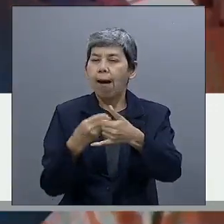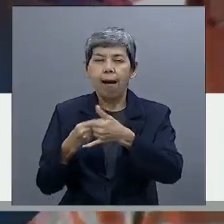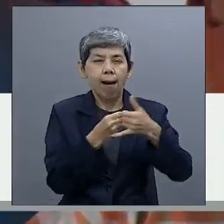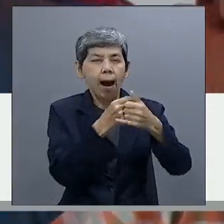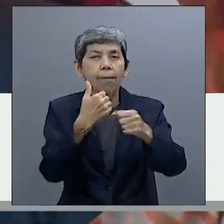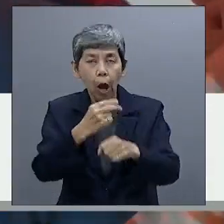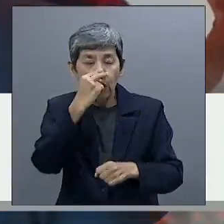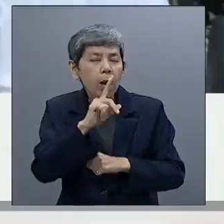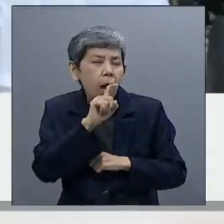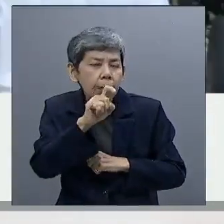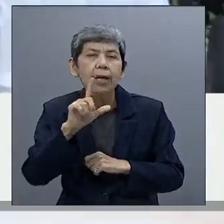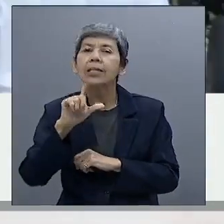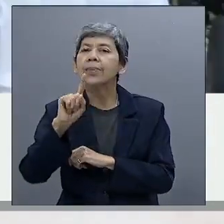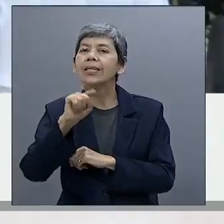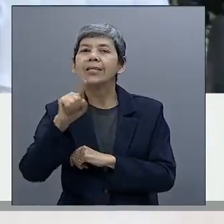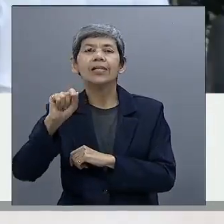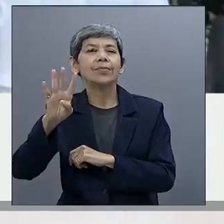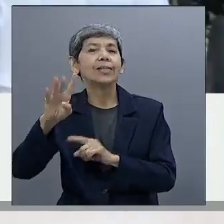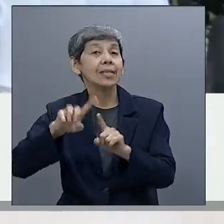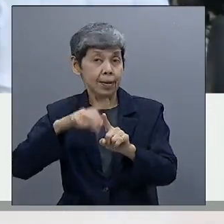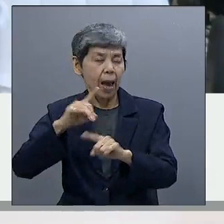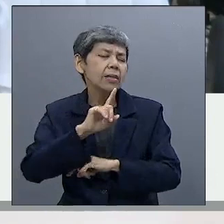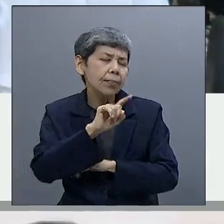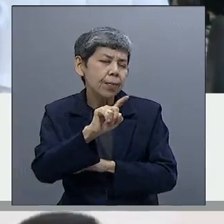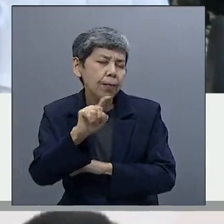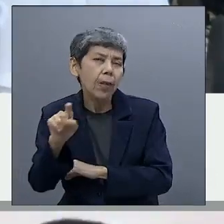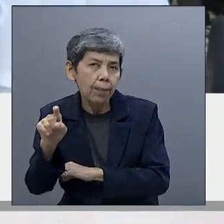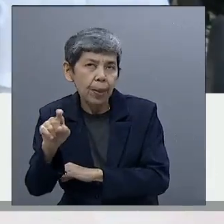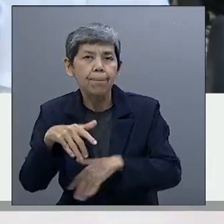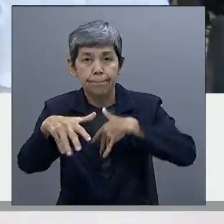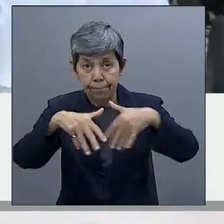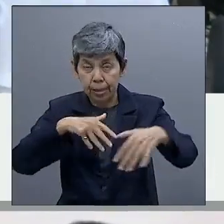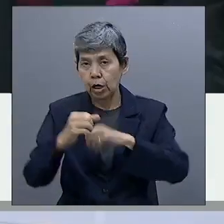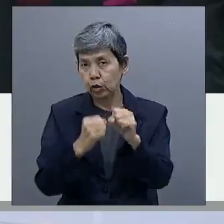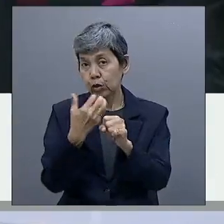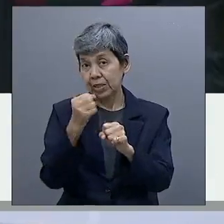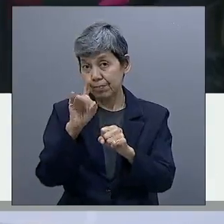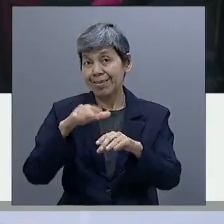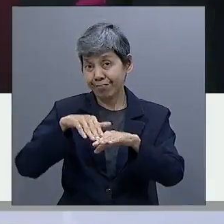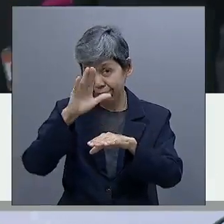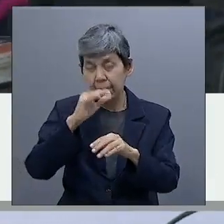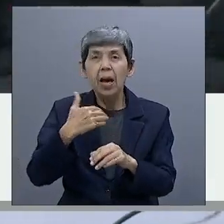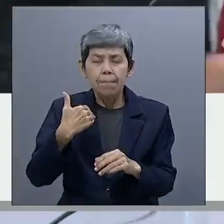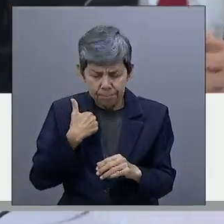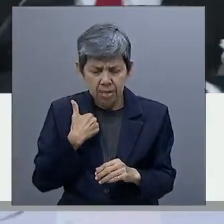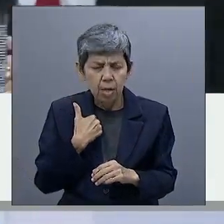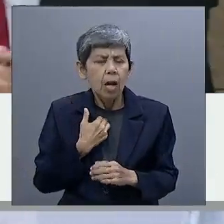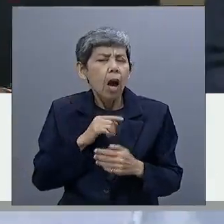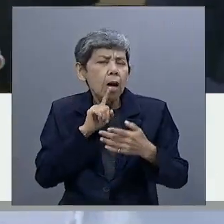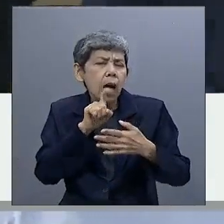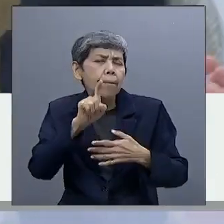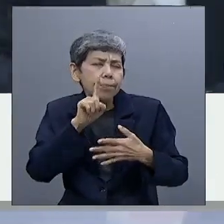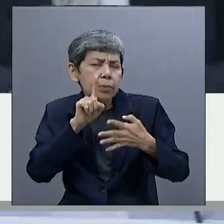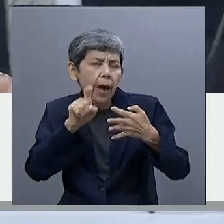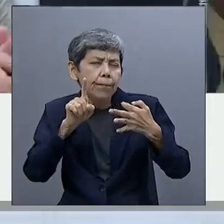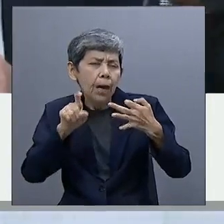ยสำรวจกันวันที่21ถึง24สิงหาคมที่ผ่านมาค่ะจากประชาชนอายุ18ปีขึ้นไปซึ่งมีหลายๆคำถามนะคะแต่คำถ